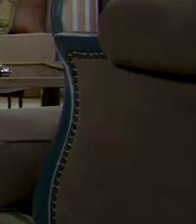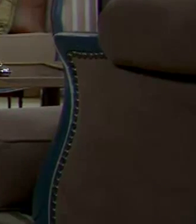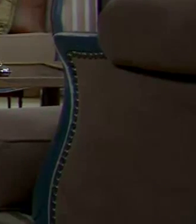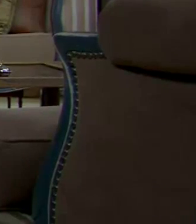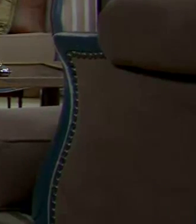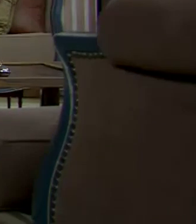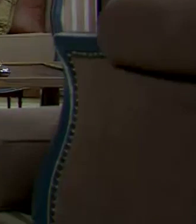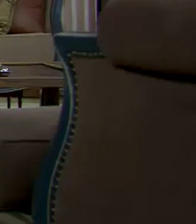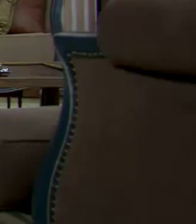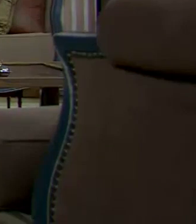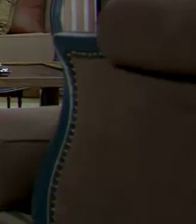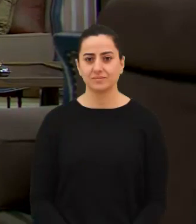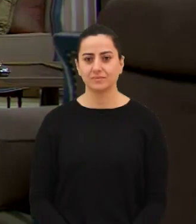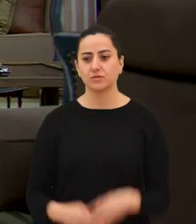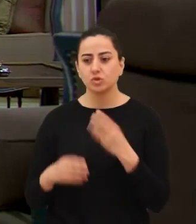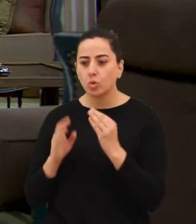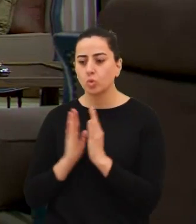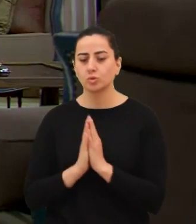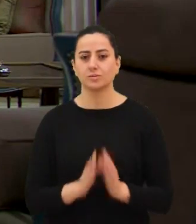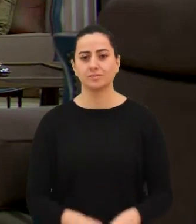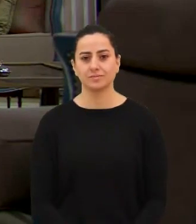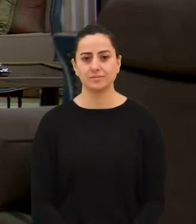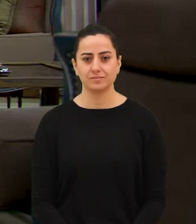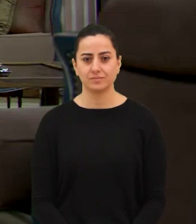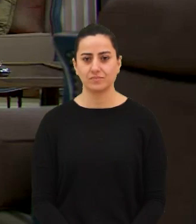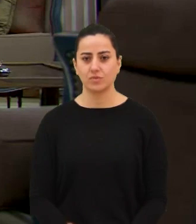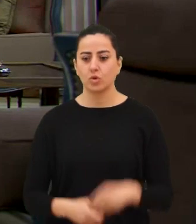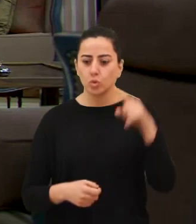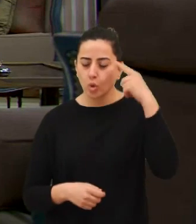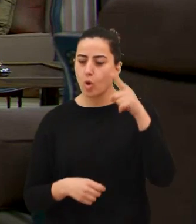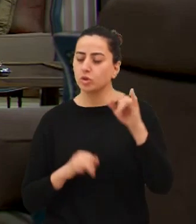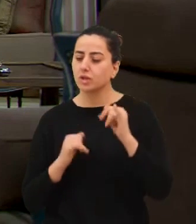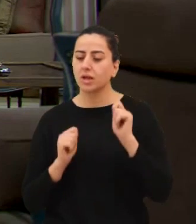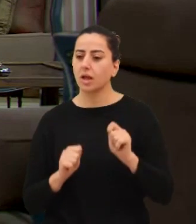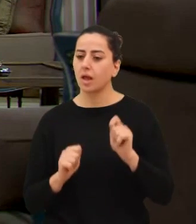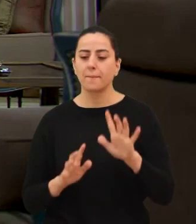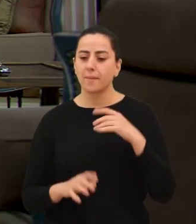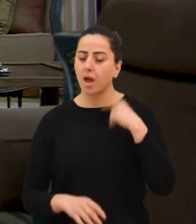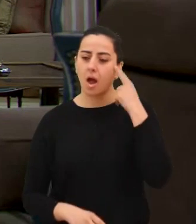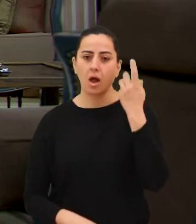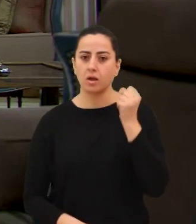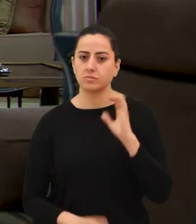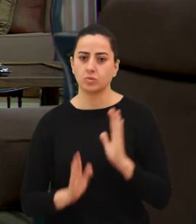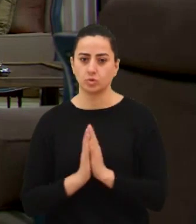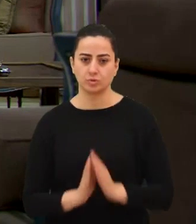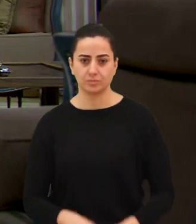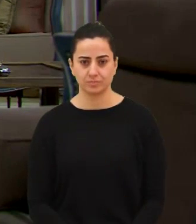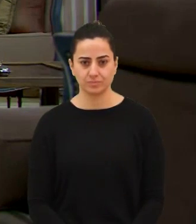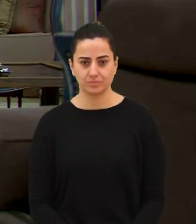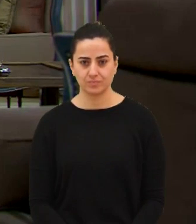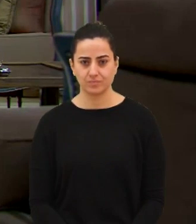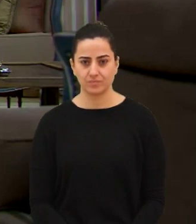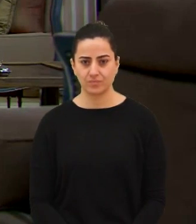Uzanıp ellerimi tuttu. Çok özür dilerim. Rüyamın böyle bir şaka yapacağı aklımın ucundan geçmezdi.